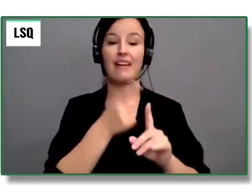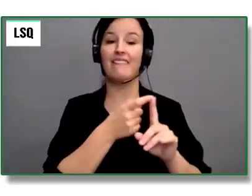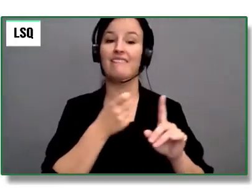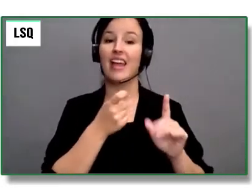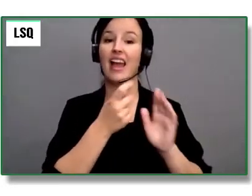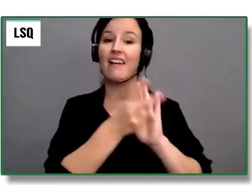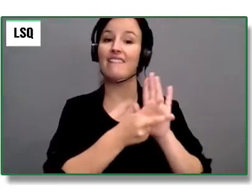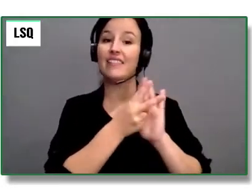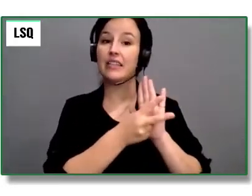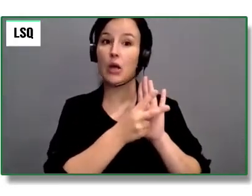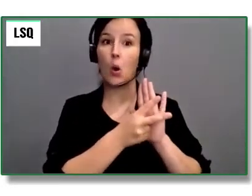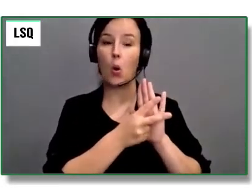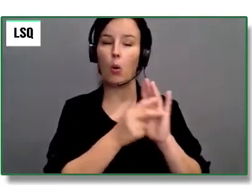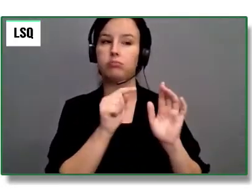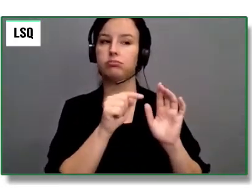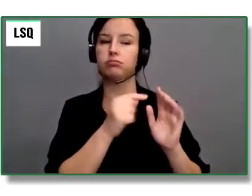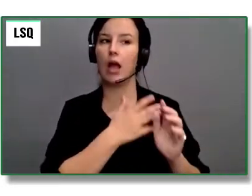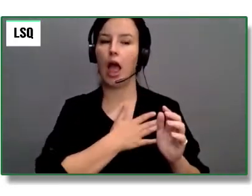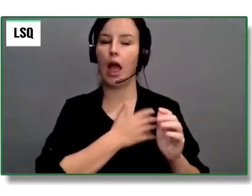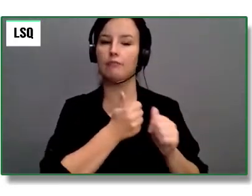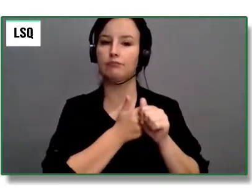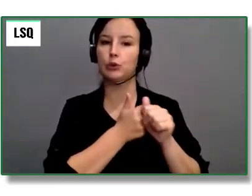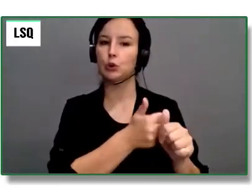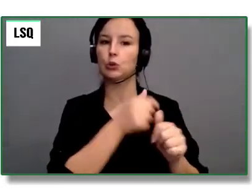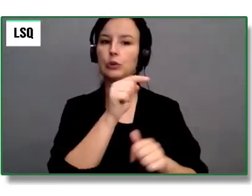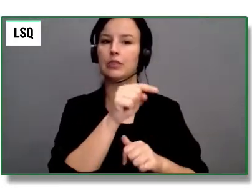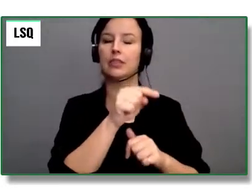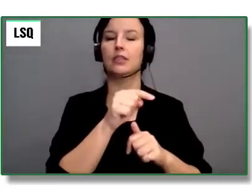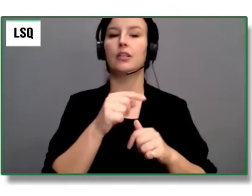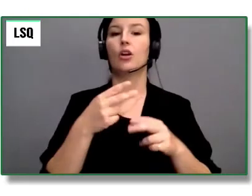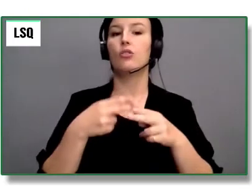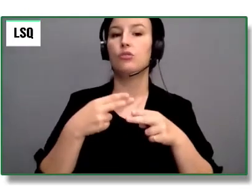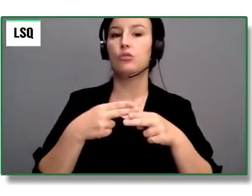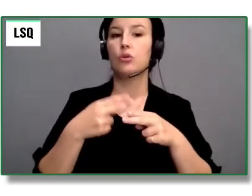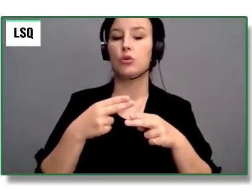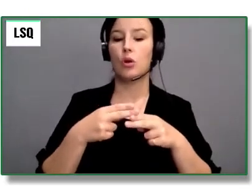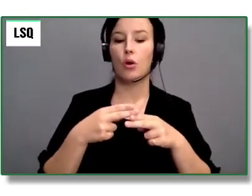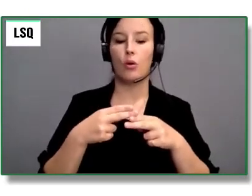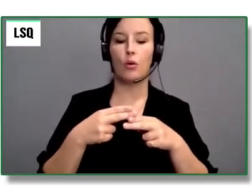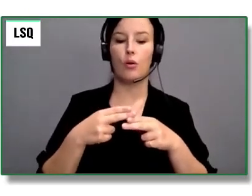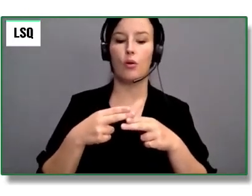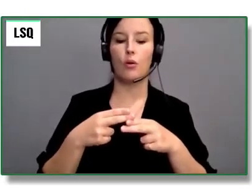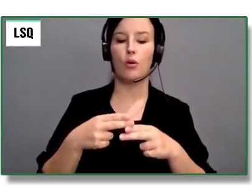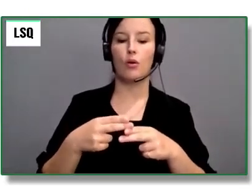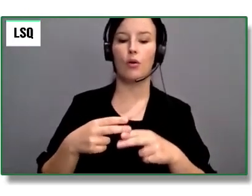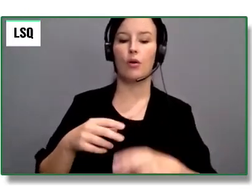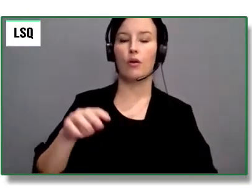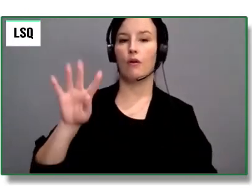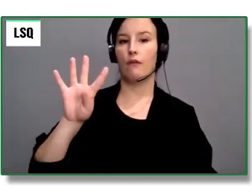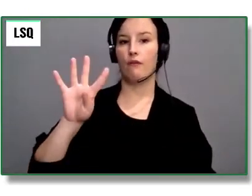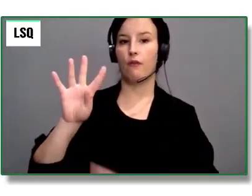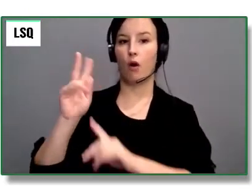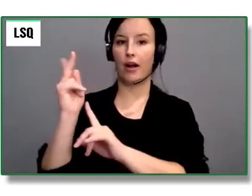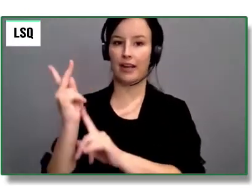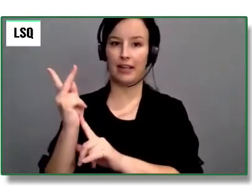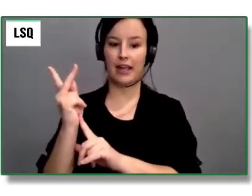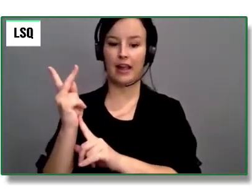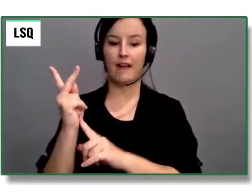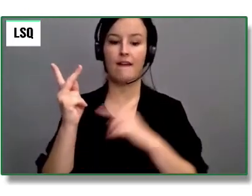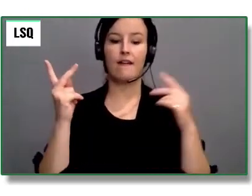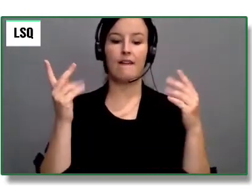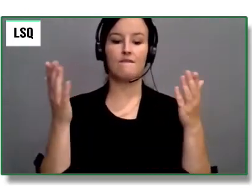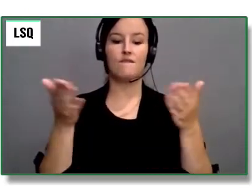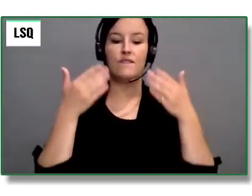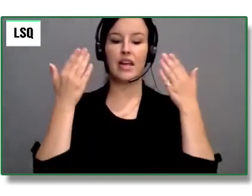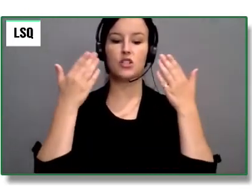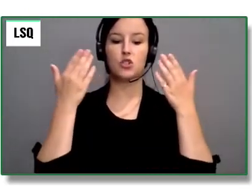chaîne que j'aime beaucoup sur YouTube qui s'appelle 4K Relaxation Channel et qui a des randonnées en plein air filmées de très